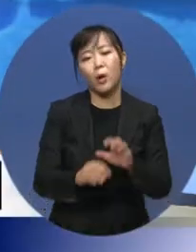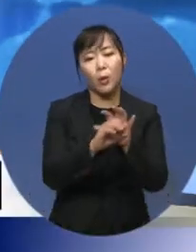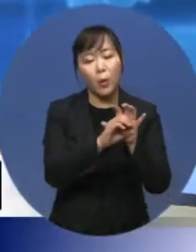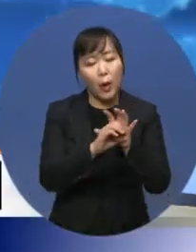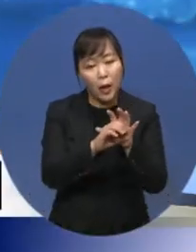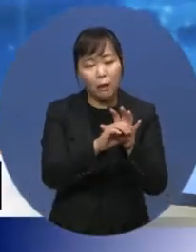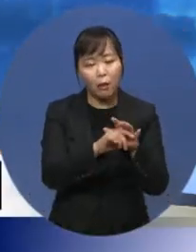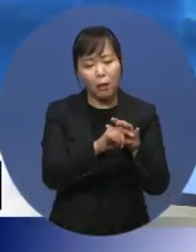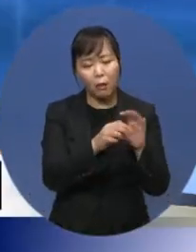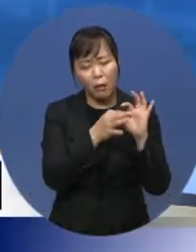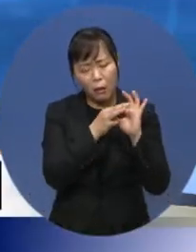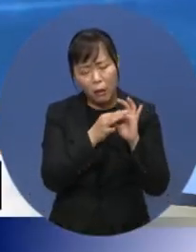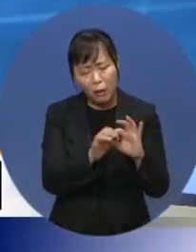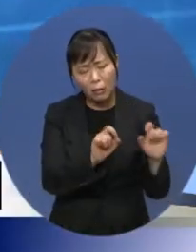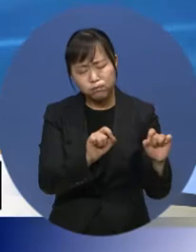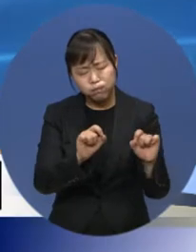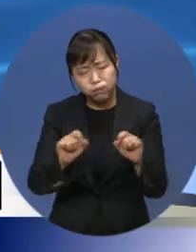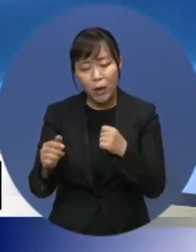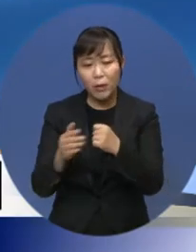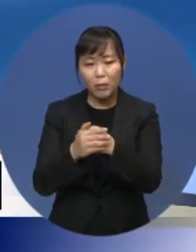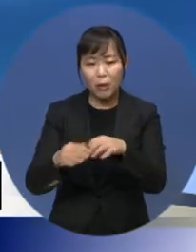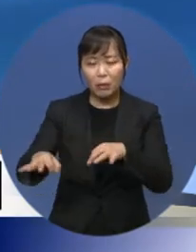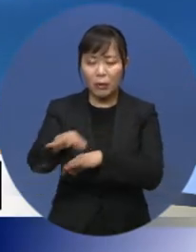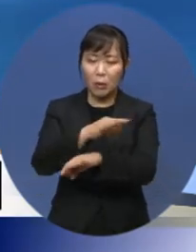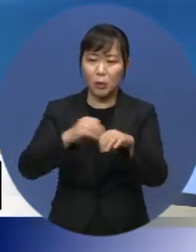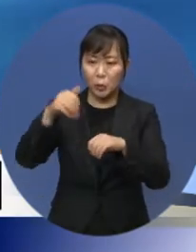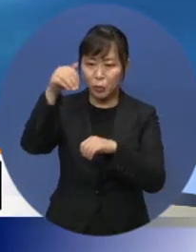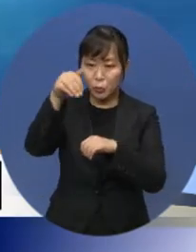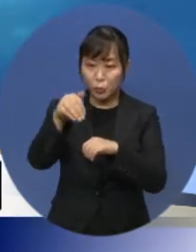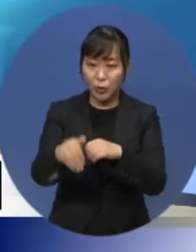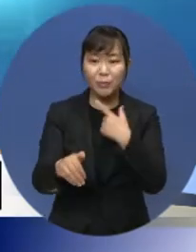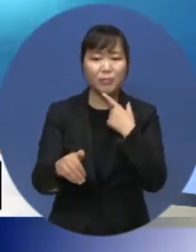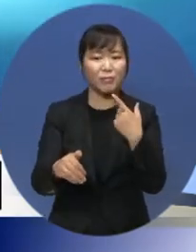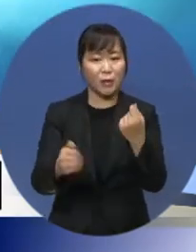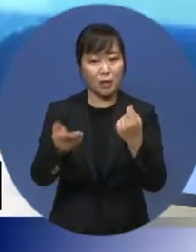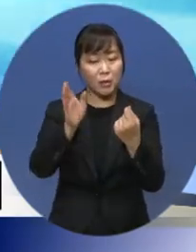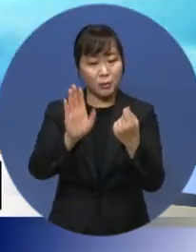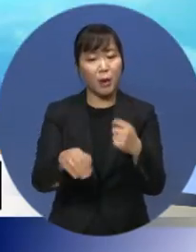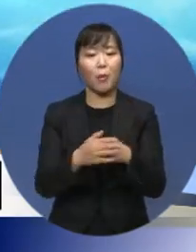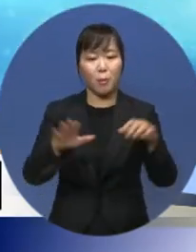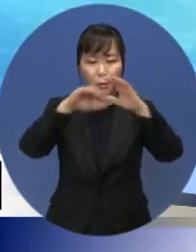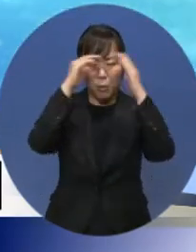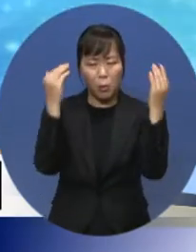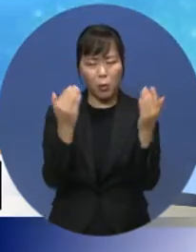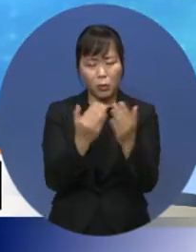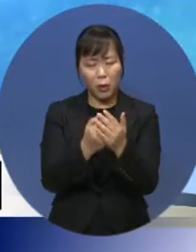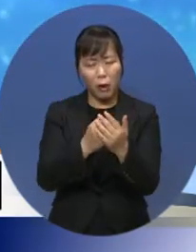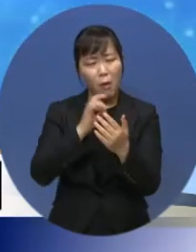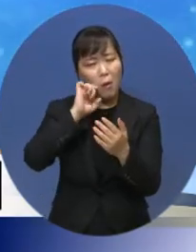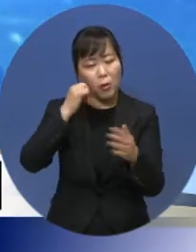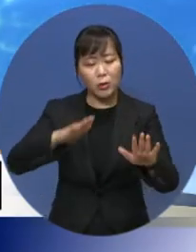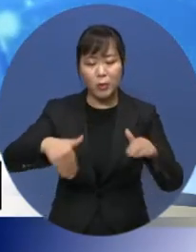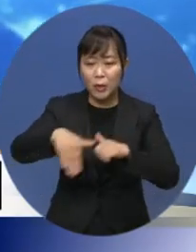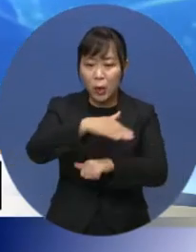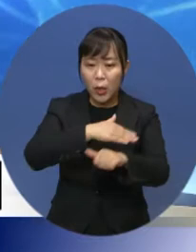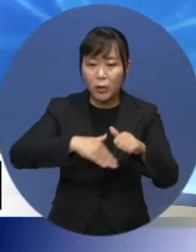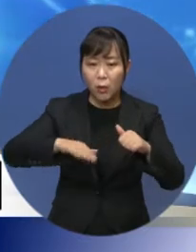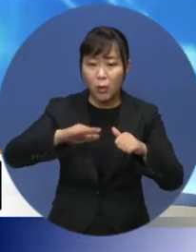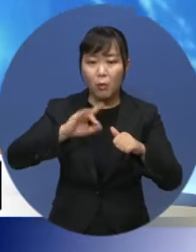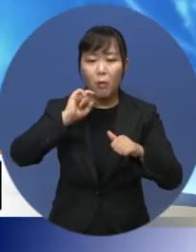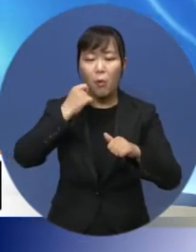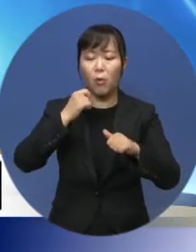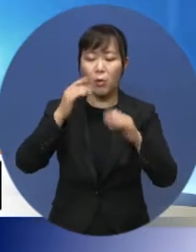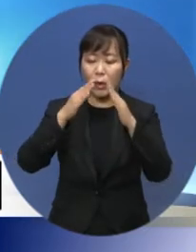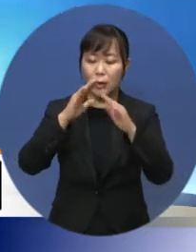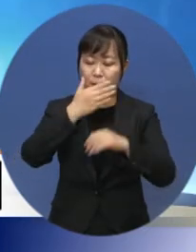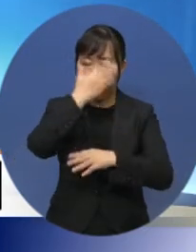코로나19가 장기화되면서 경제 침체가 이어지고 있죠. 하지만 모두가 힘든 와중에도 불우한 청소년들을